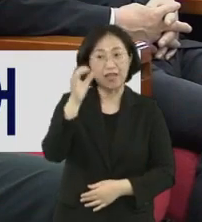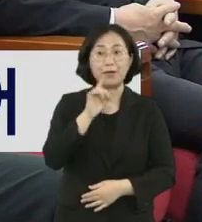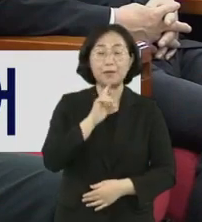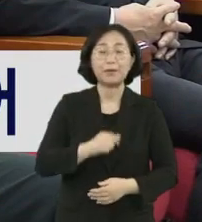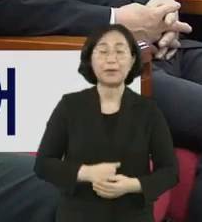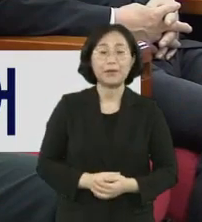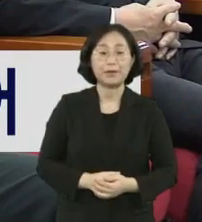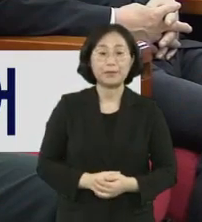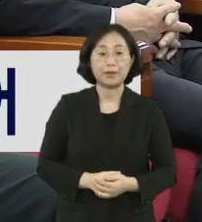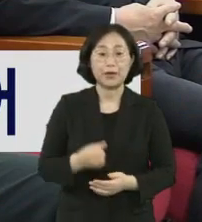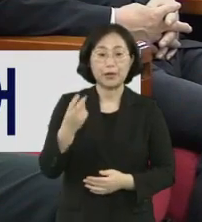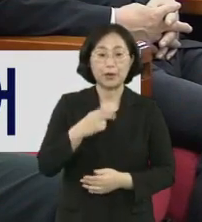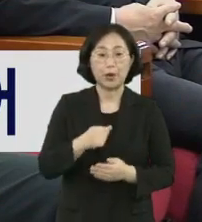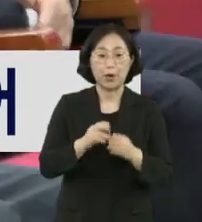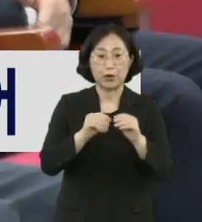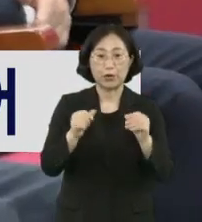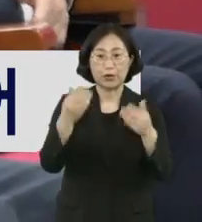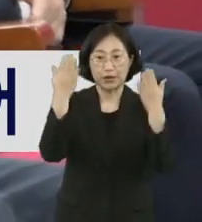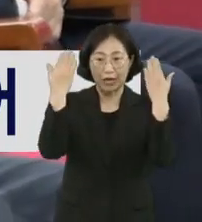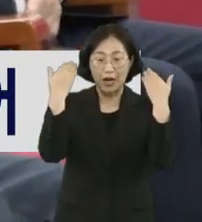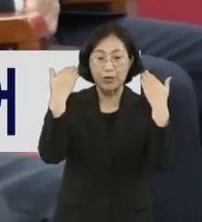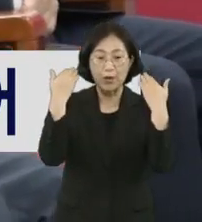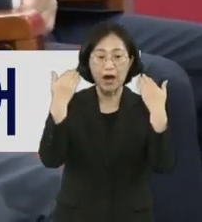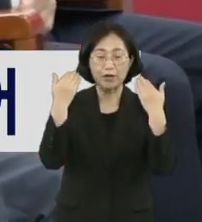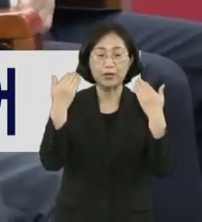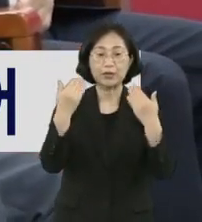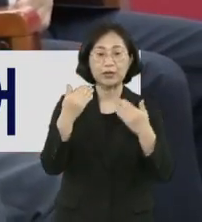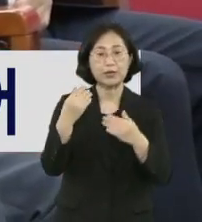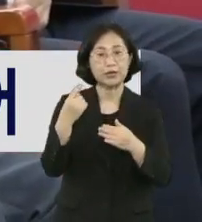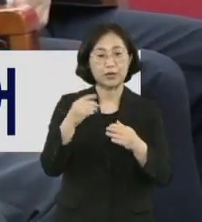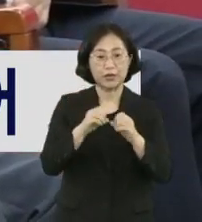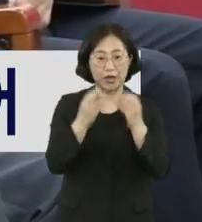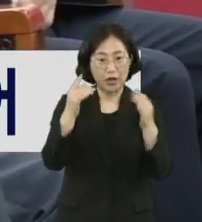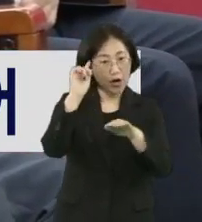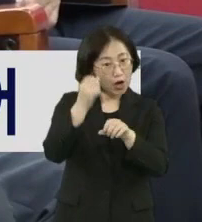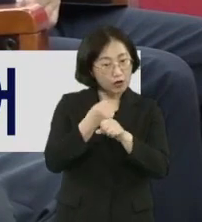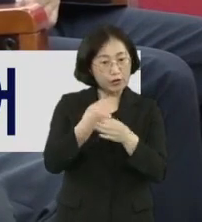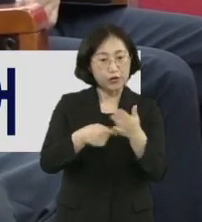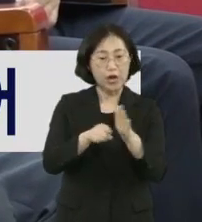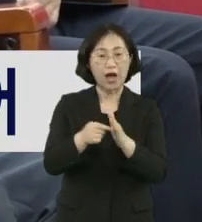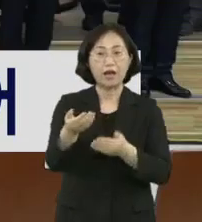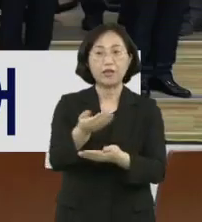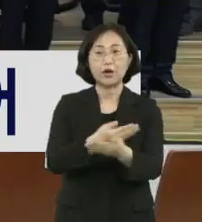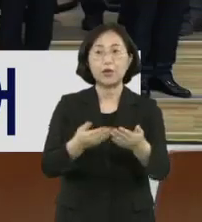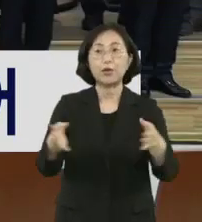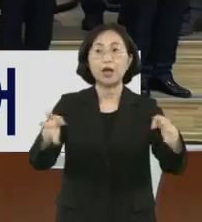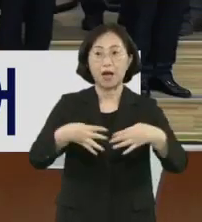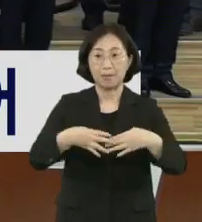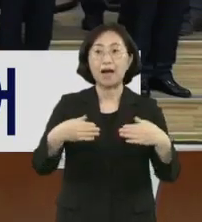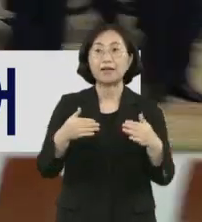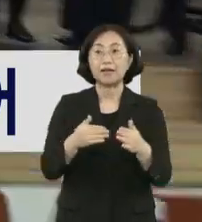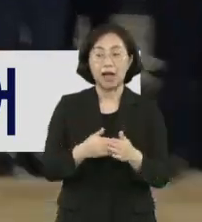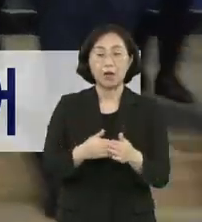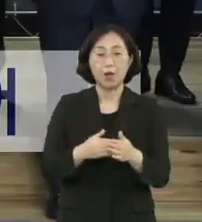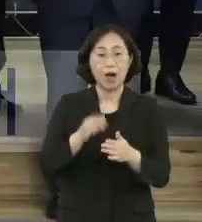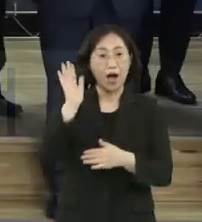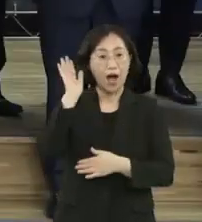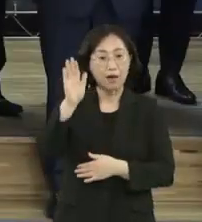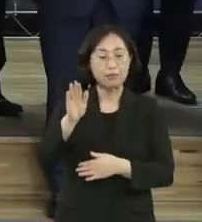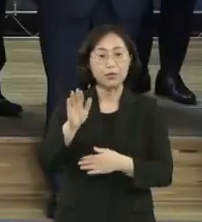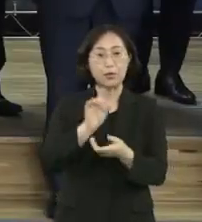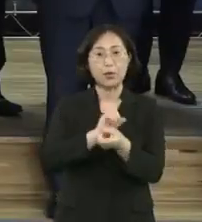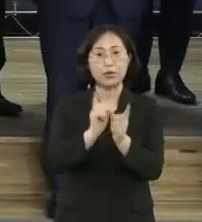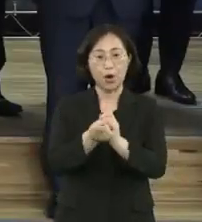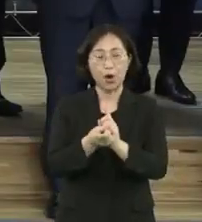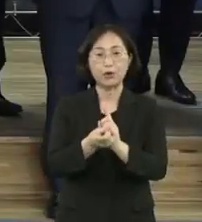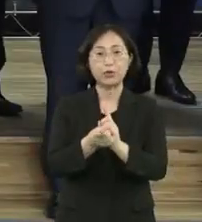밝혔습니다. 이와 함께 육군 사관학교와는 대테러 분야 연구를 위한 상호교류 협약을 체결하고 앞으로 공동